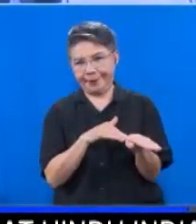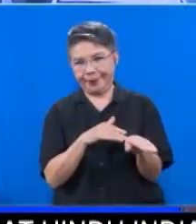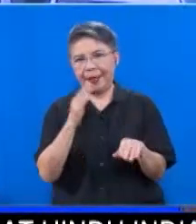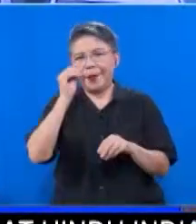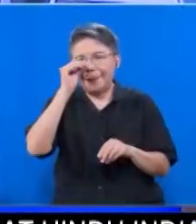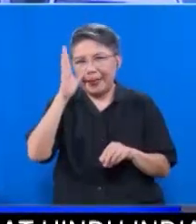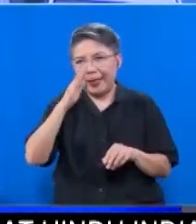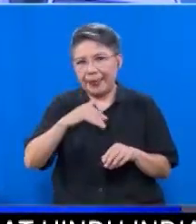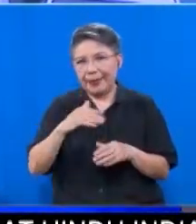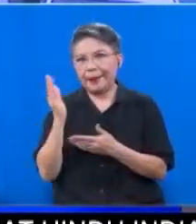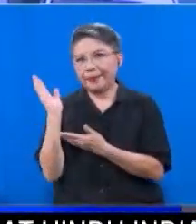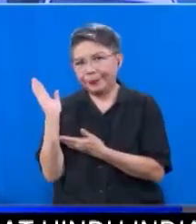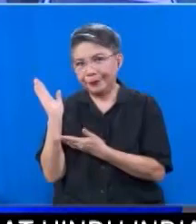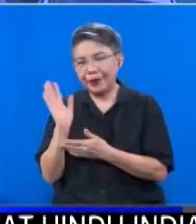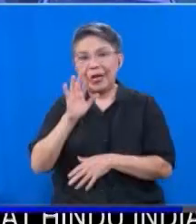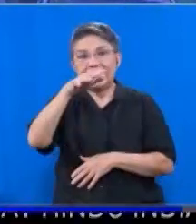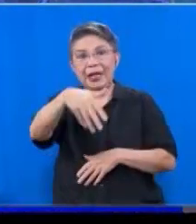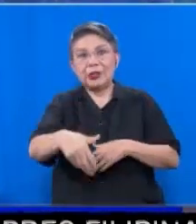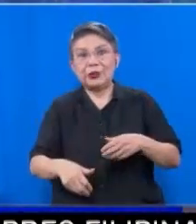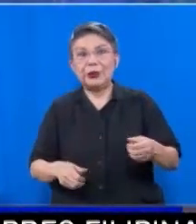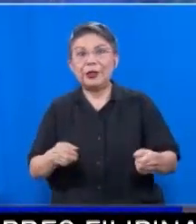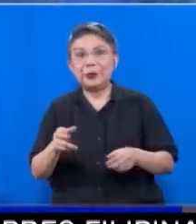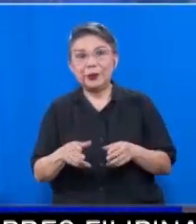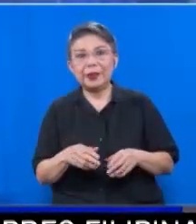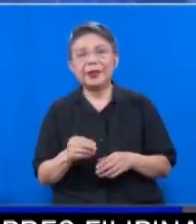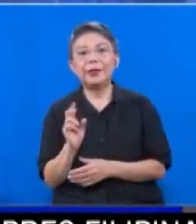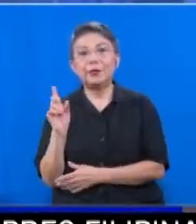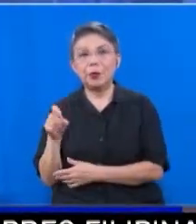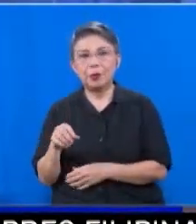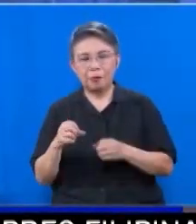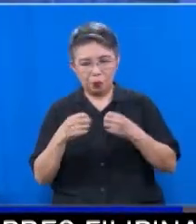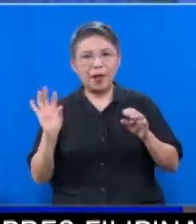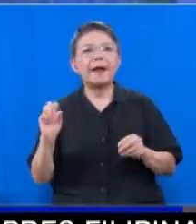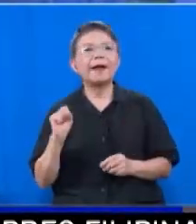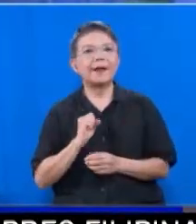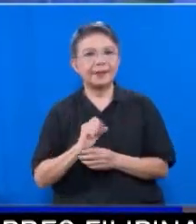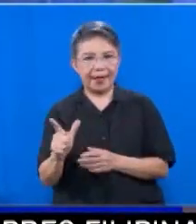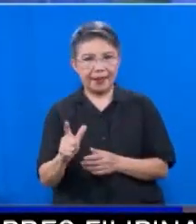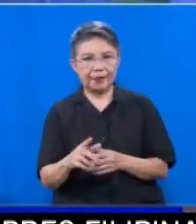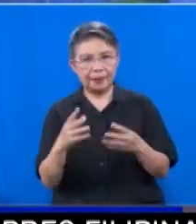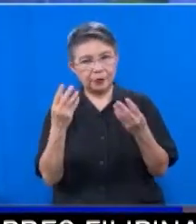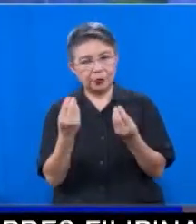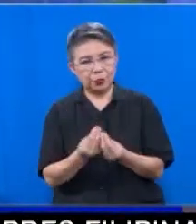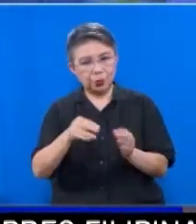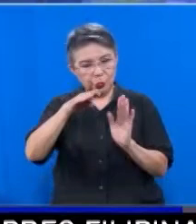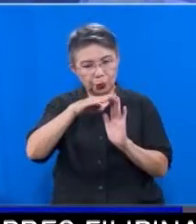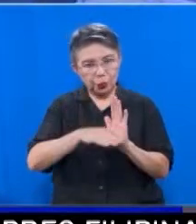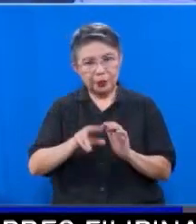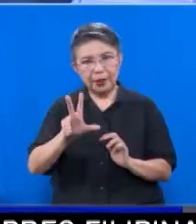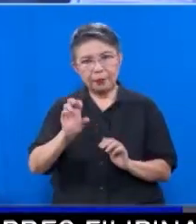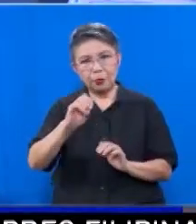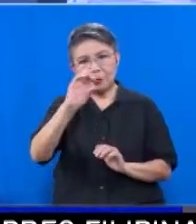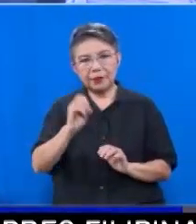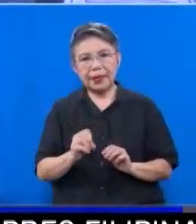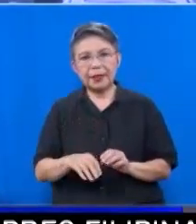sementara pantauan arus penumpang di stasiun Bogor Jawa Barat Senin pagi terpantau ramai lancar Ya kali mencatat jumlah penurunan penumpang sebesar 30%